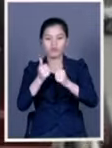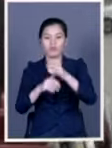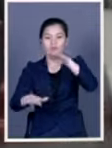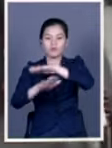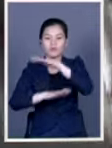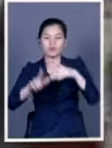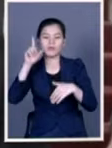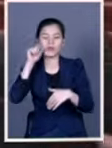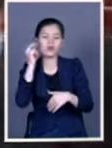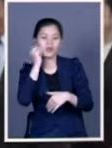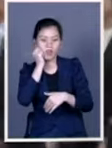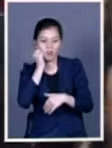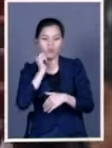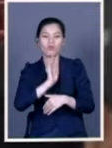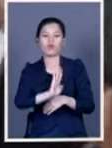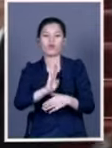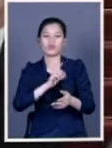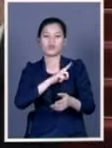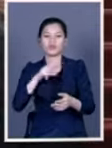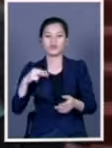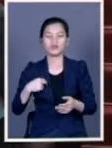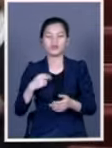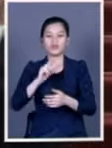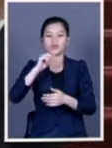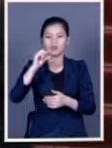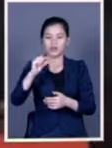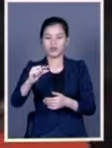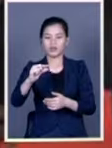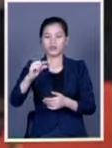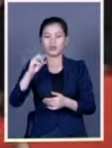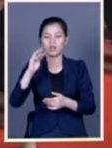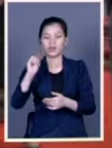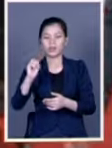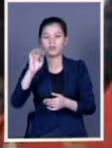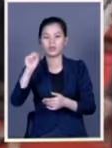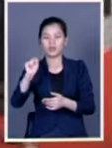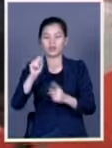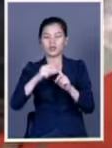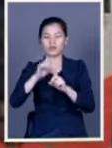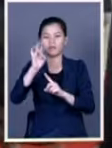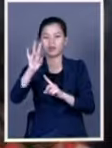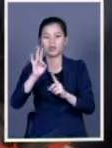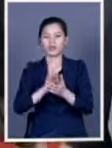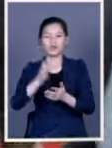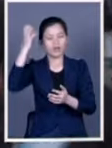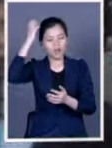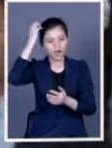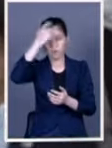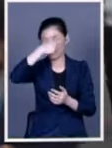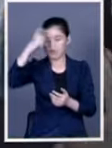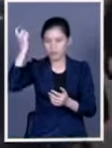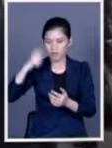แม่น้ำโขงหรือ GMS ครั้งที่8และกองประชุมสุดยอดกัมพูชาลาวเมียนมาเวียดนามห